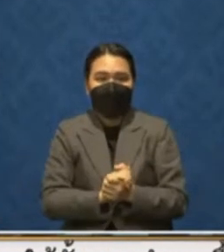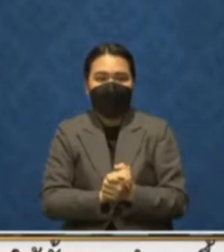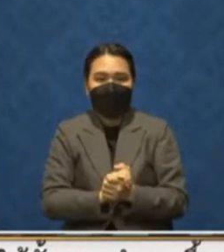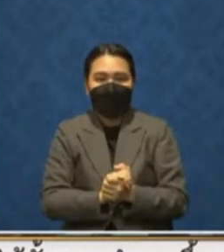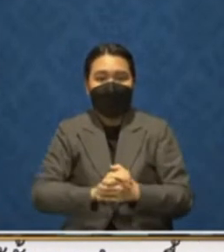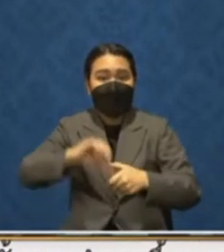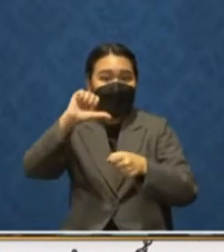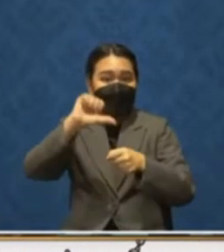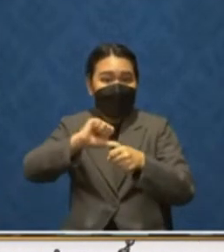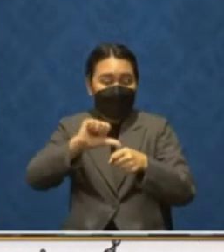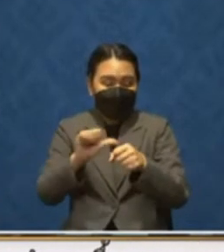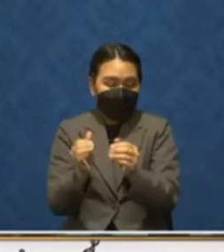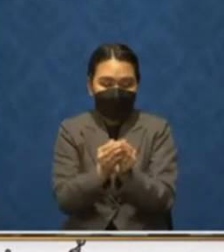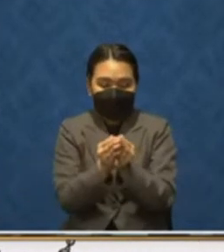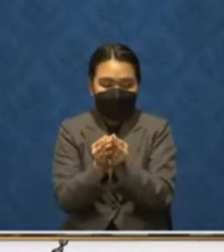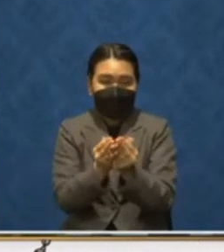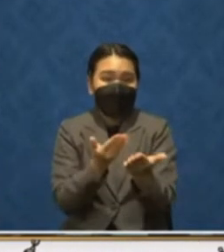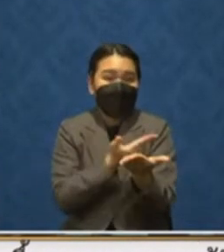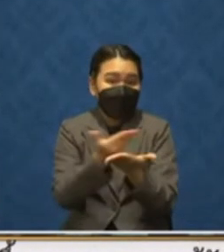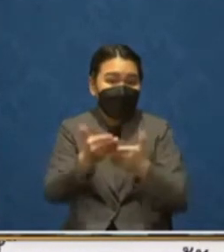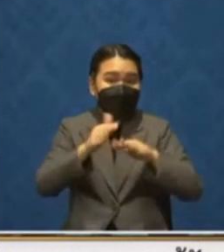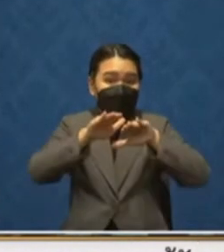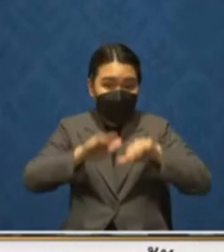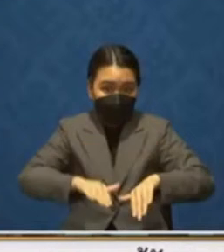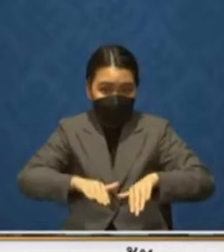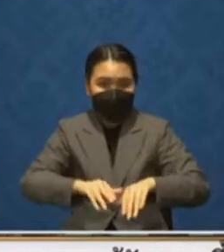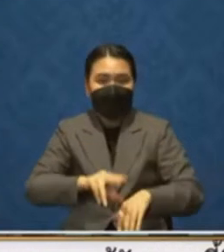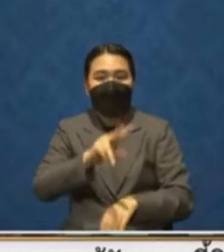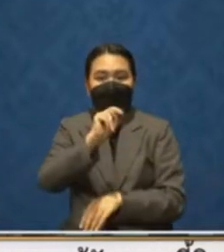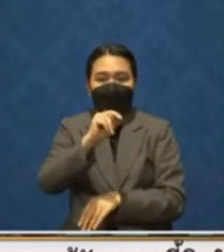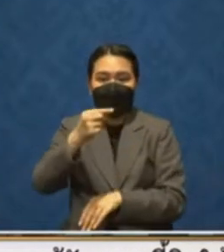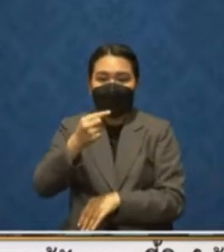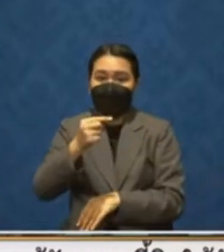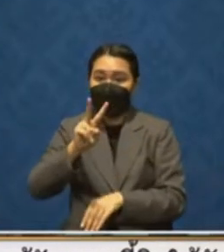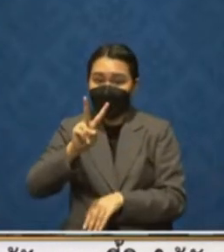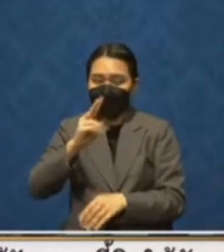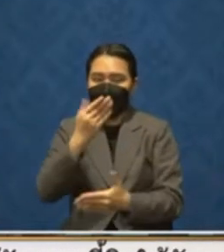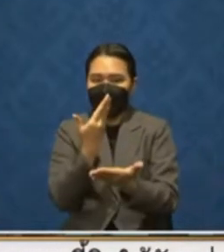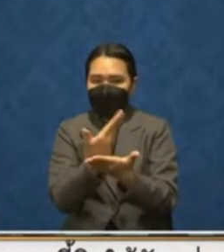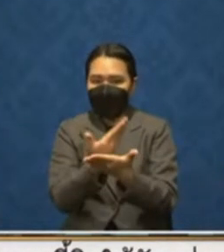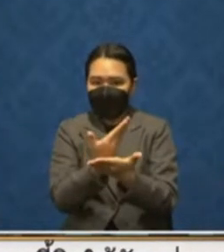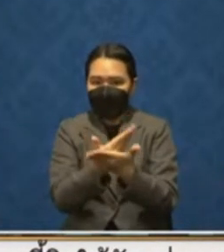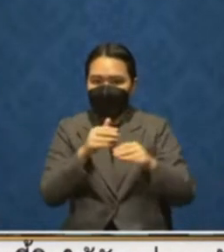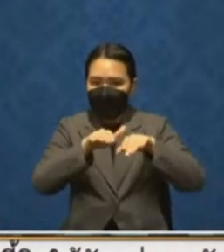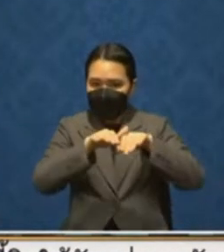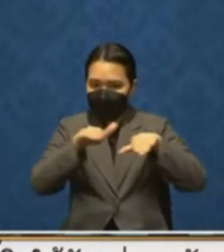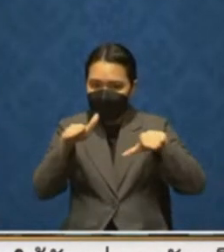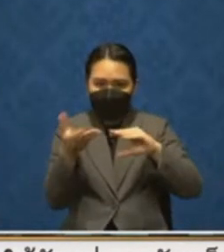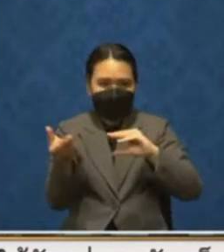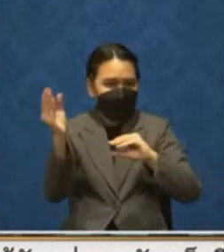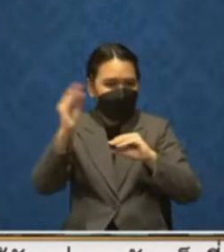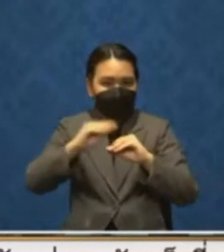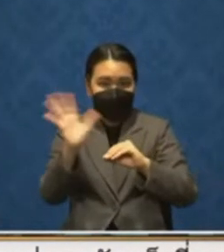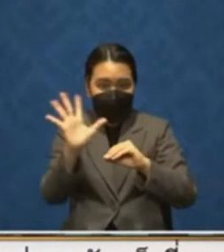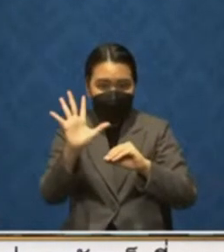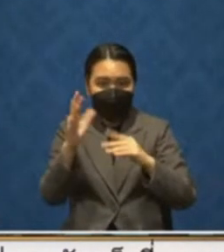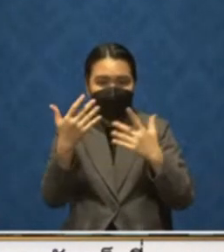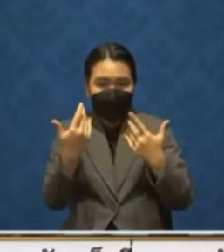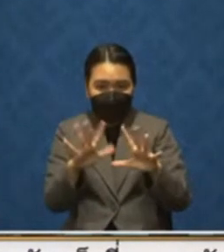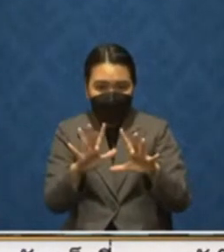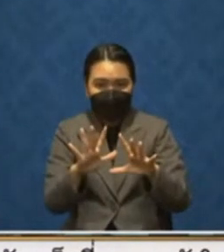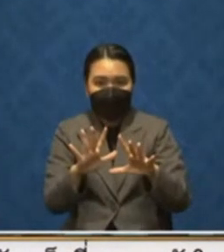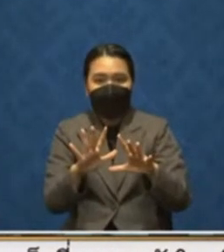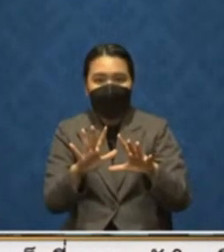2ติงละมัดถึงราคาก๊าซเอ็นจีวี 3ความปลอบขายปลีกอยู่ที่ 400บาทต่อถัง 4